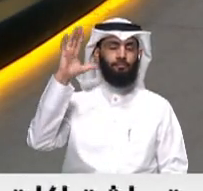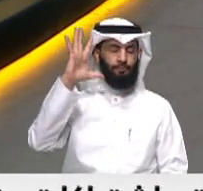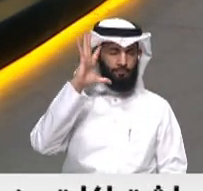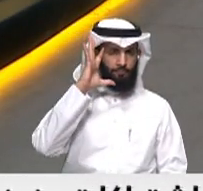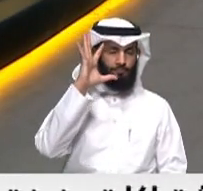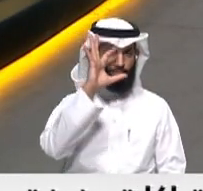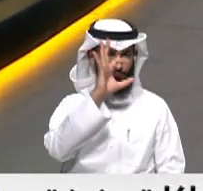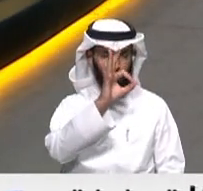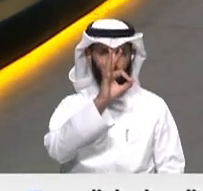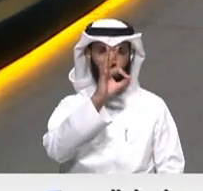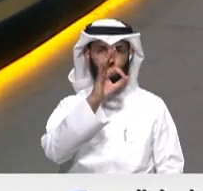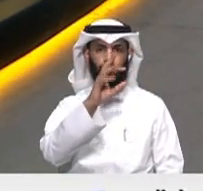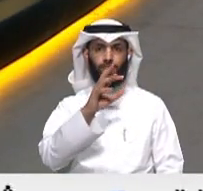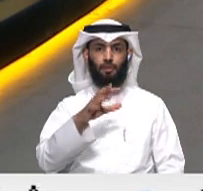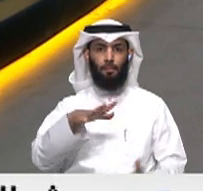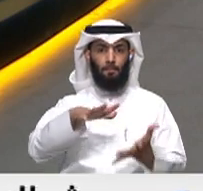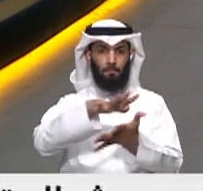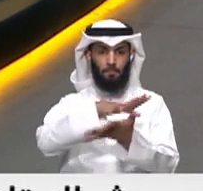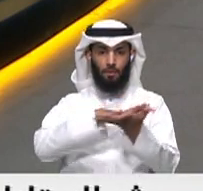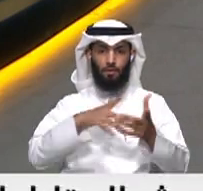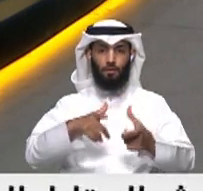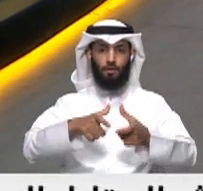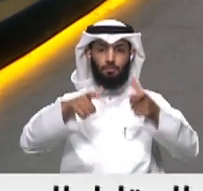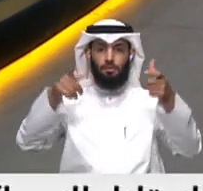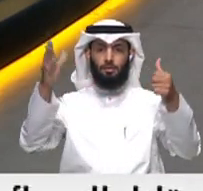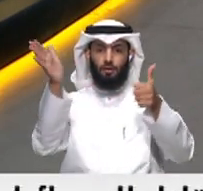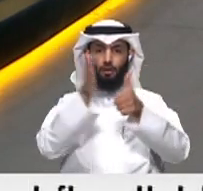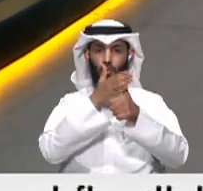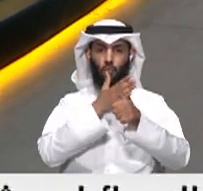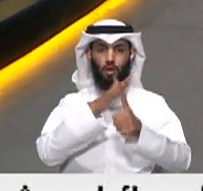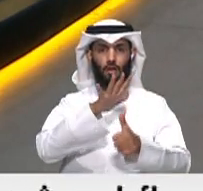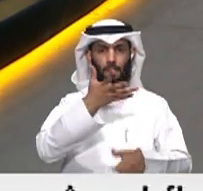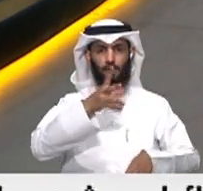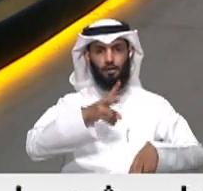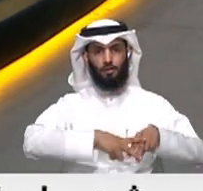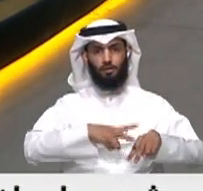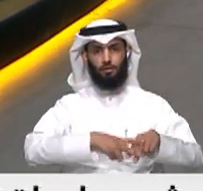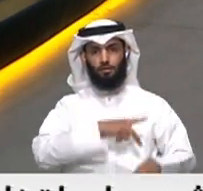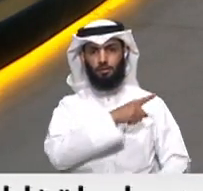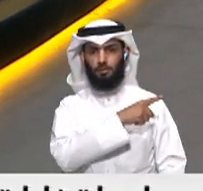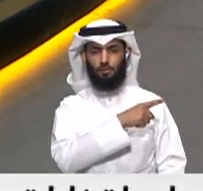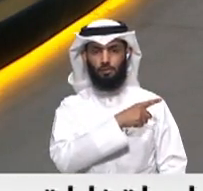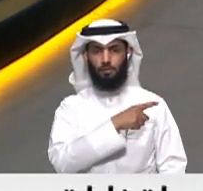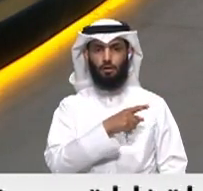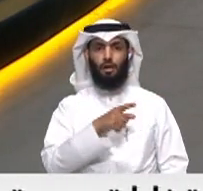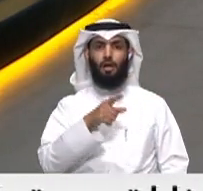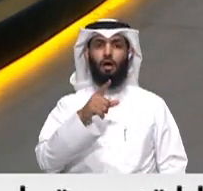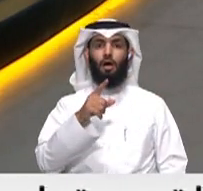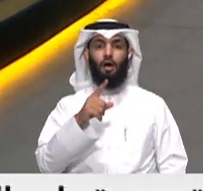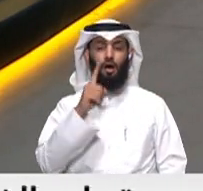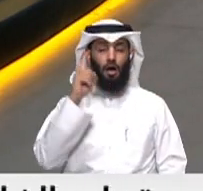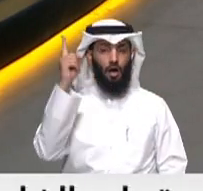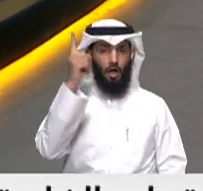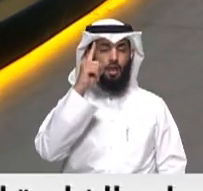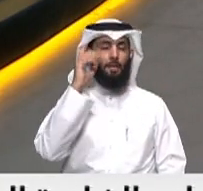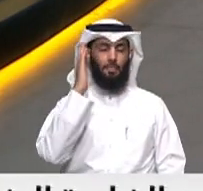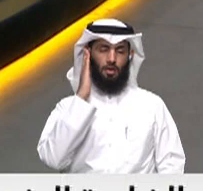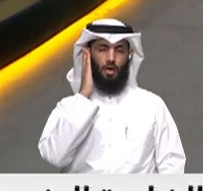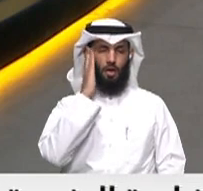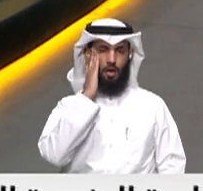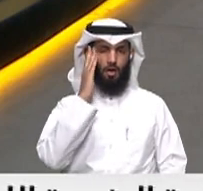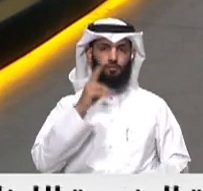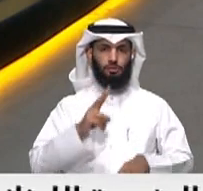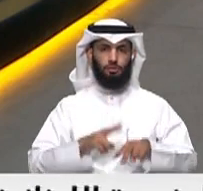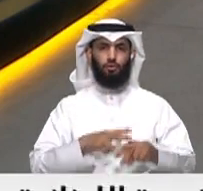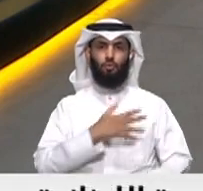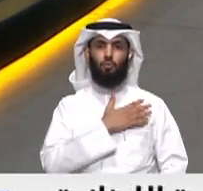الإسرائيلي، هو من يبدأ بالتصعيد، هو من يريد توسيع دائرة الصراع، فبالتالي يجب أن تكون هناك مواجهة أيا